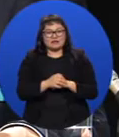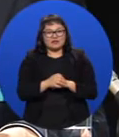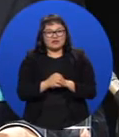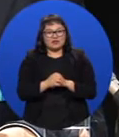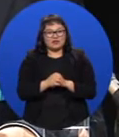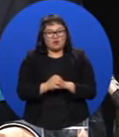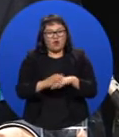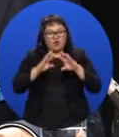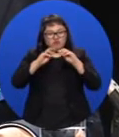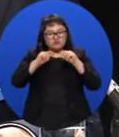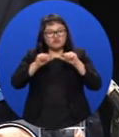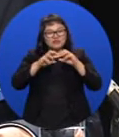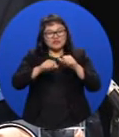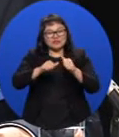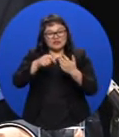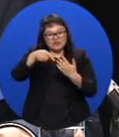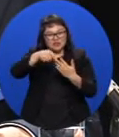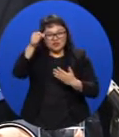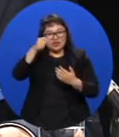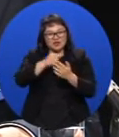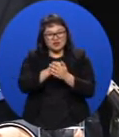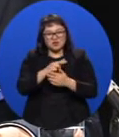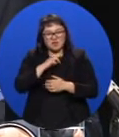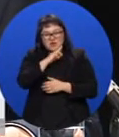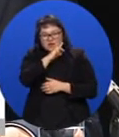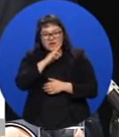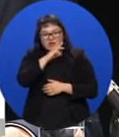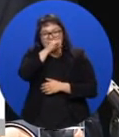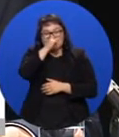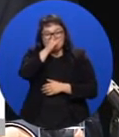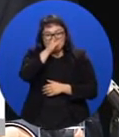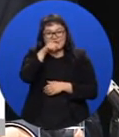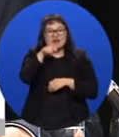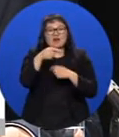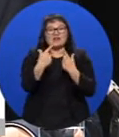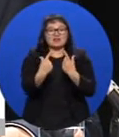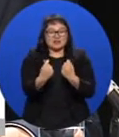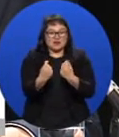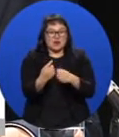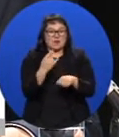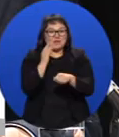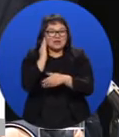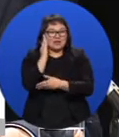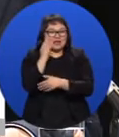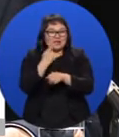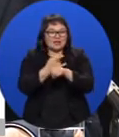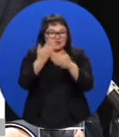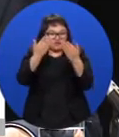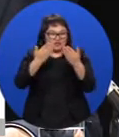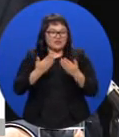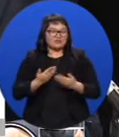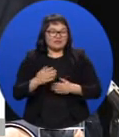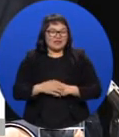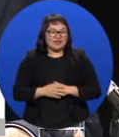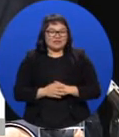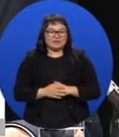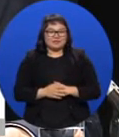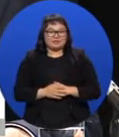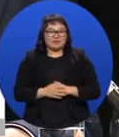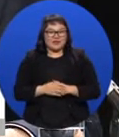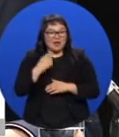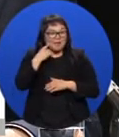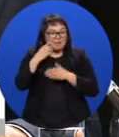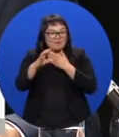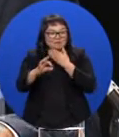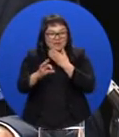부지 선정에 뭐 의혹이 뭐 있는 것처럼 이야기를 하시고 계십니다.